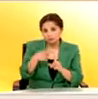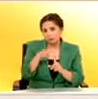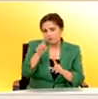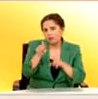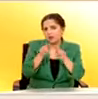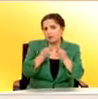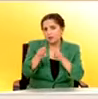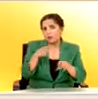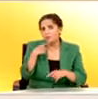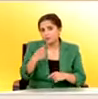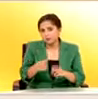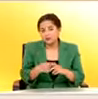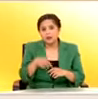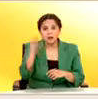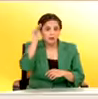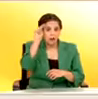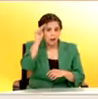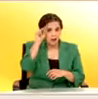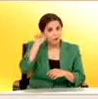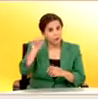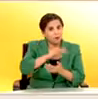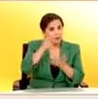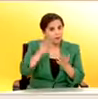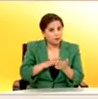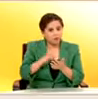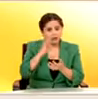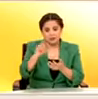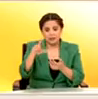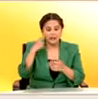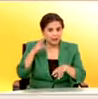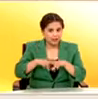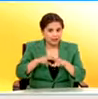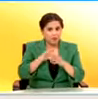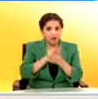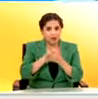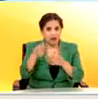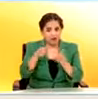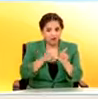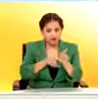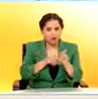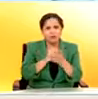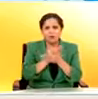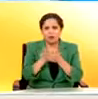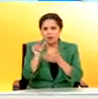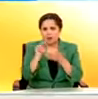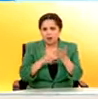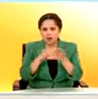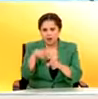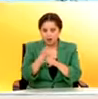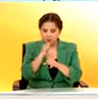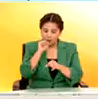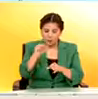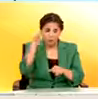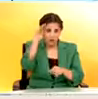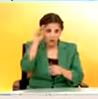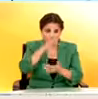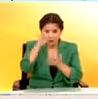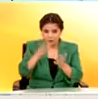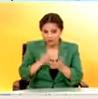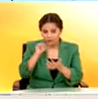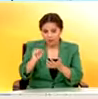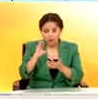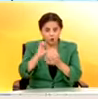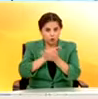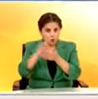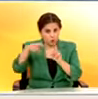उदाहरण नागालैंड के क्लिफ हनी हंटिंग का है। नागालैंड के चोकलांगन